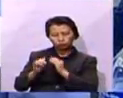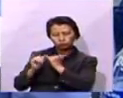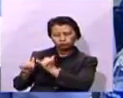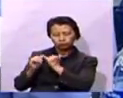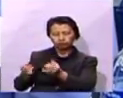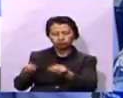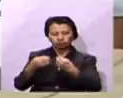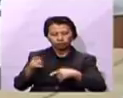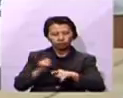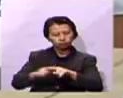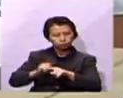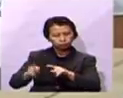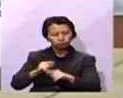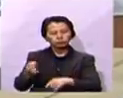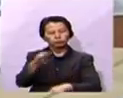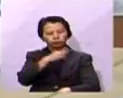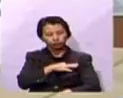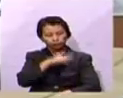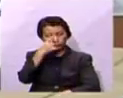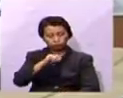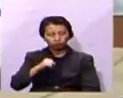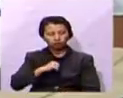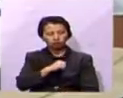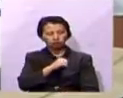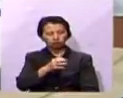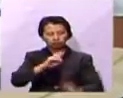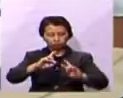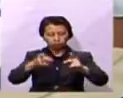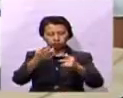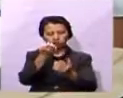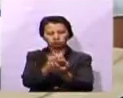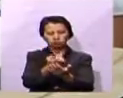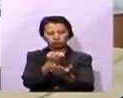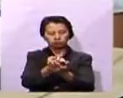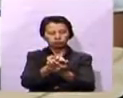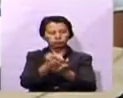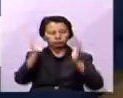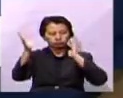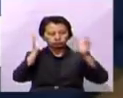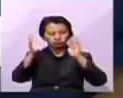memberi pelbagai faedah kepada ahli selain meningkatkan ekonomi negara.